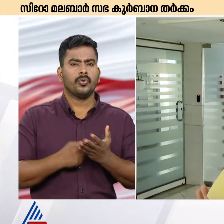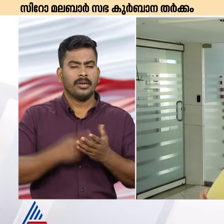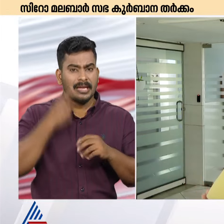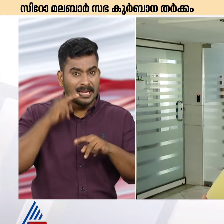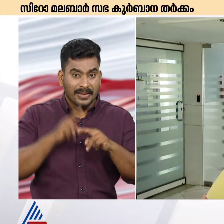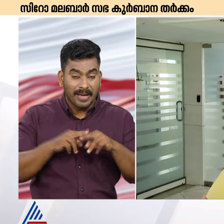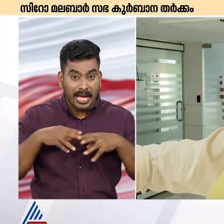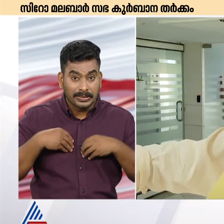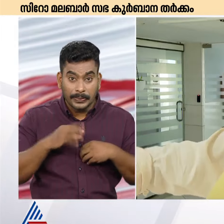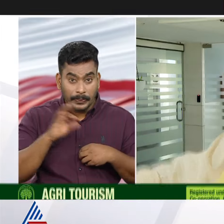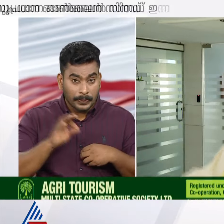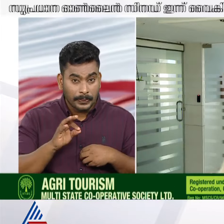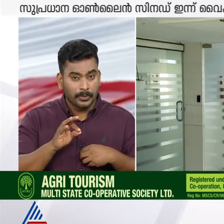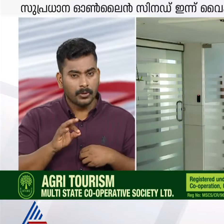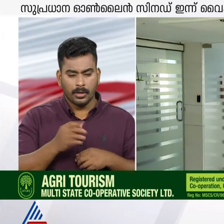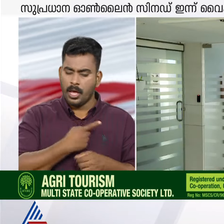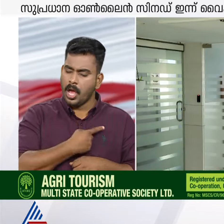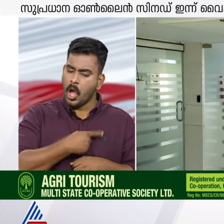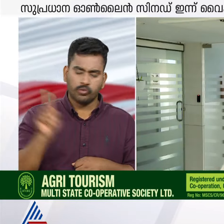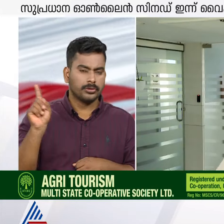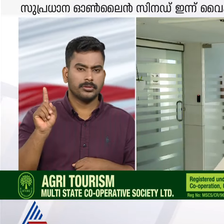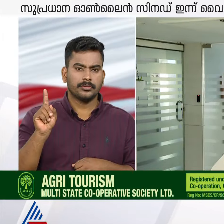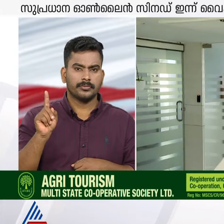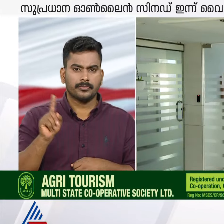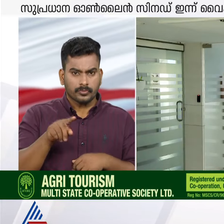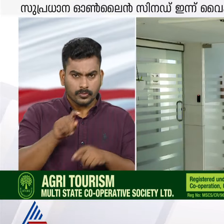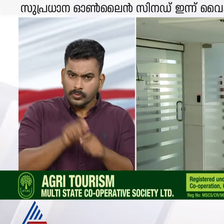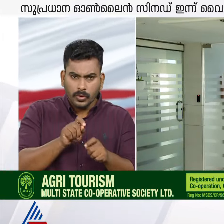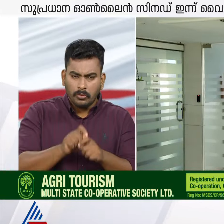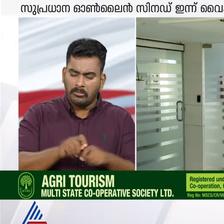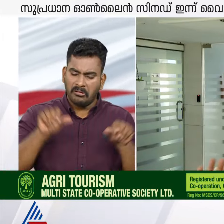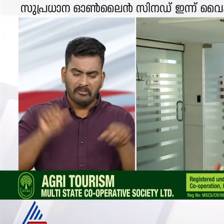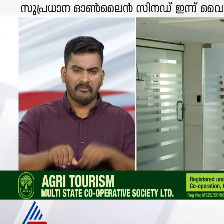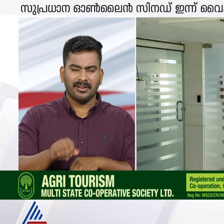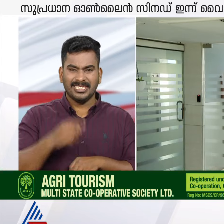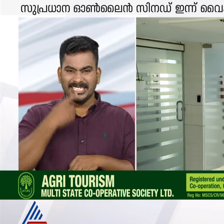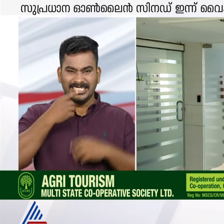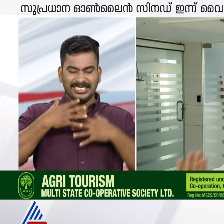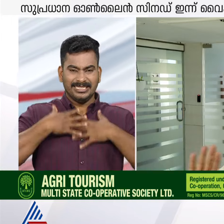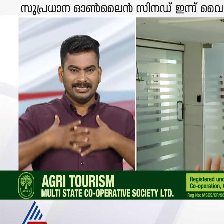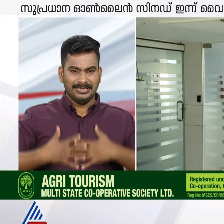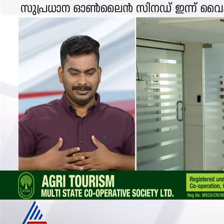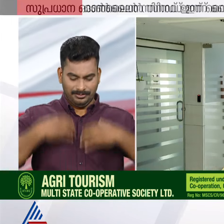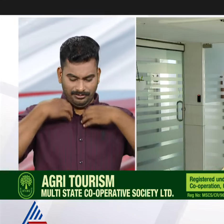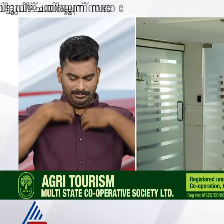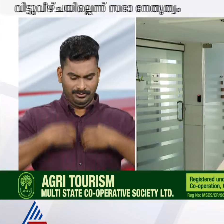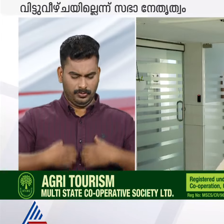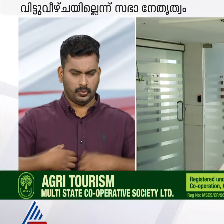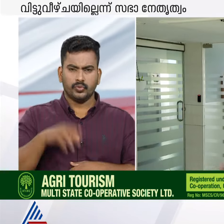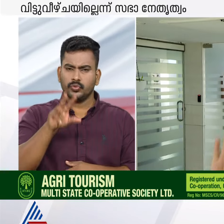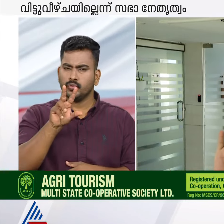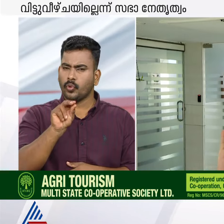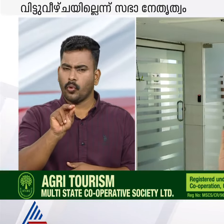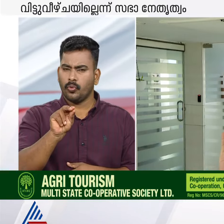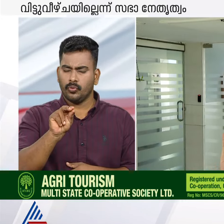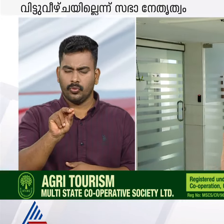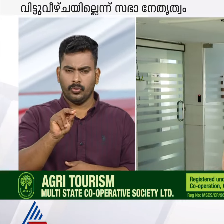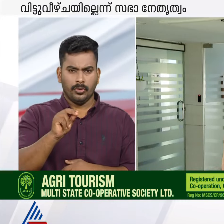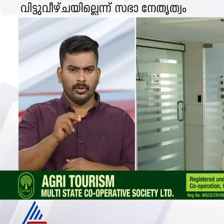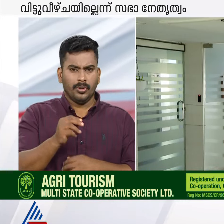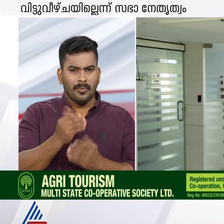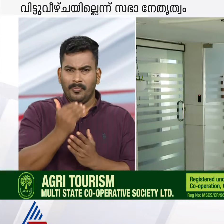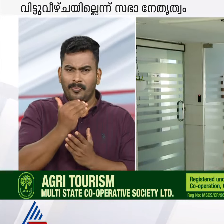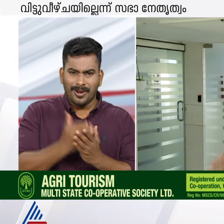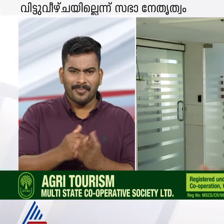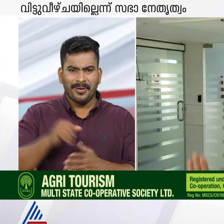പുറത്താണെന്നാണ് പറഞ്ഞിരിക്കുന്നത്. അവർക്ക് വികാരിമാരായിട്ടോ സഭയിൽ വൈദികരായിട്ടോ കുർബാനയർപ്പണം ഉൾപ്പെടെയുള്ള കൂതാശകൾ പരികർമ്മം